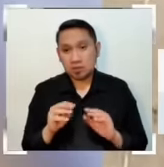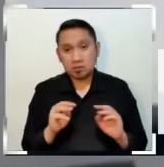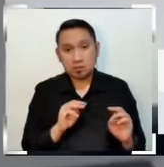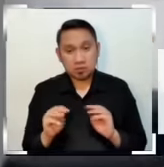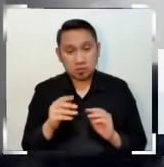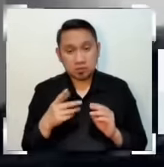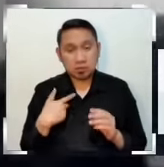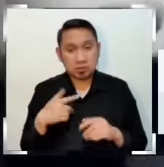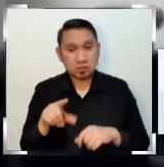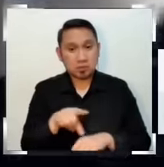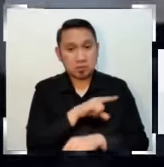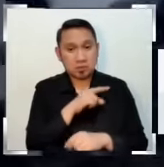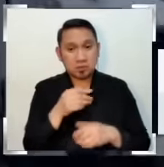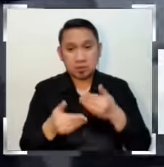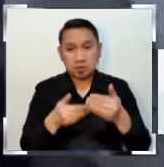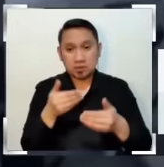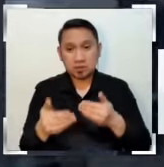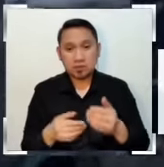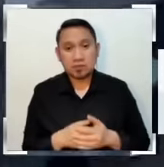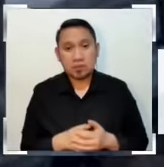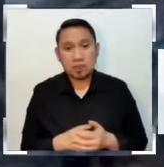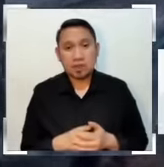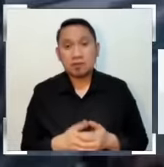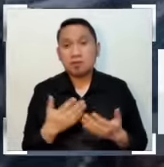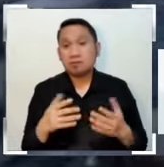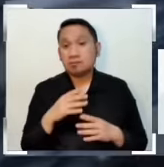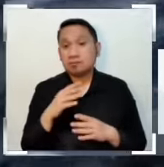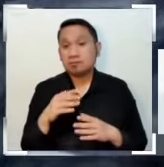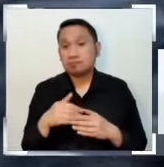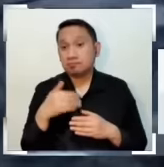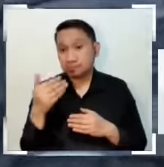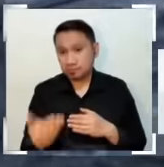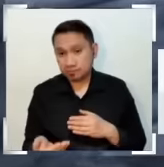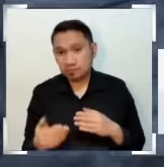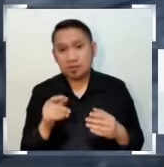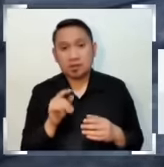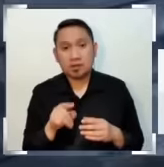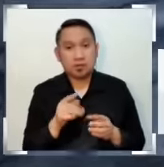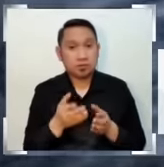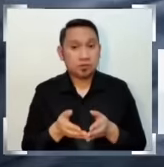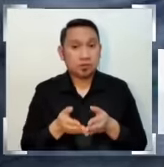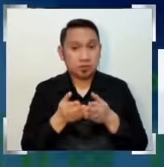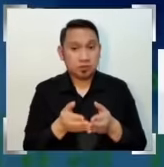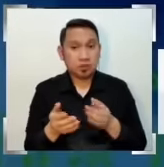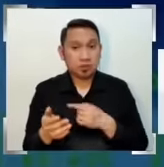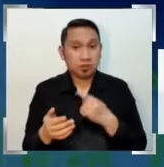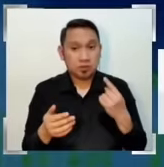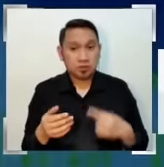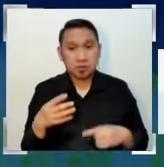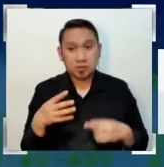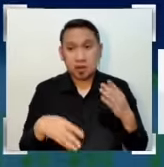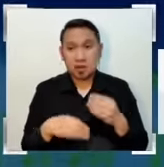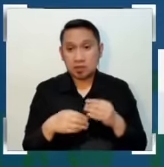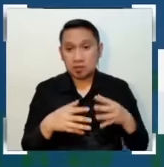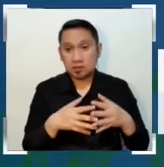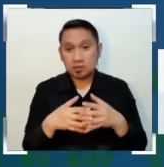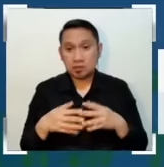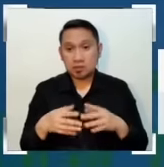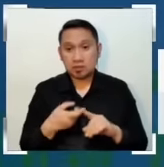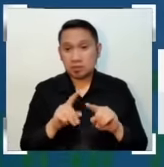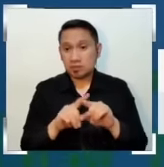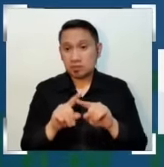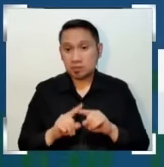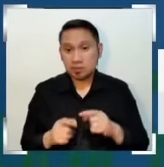pa. At kasunod ng mapanganib na pagmamaniobra ng mga barko ng China dumagdag sa Amerika, ang iba pang nagpahayag ng suporta